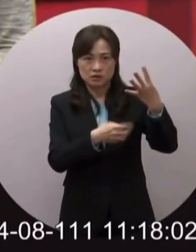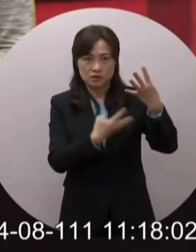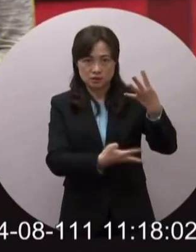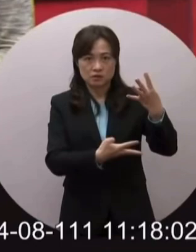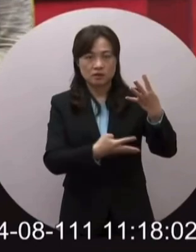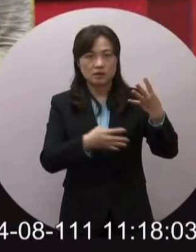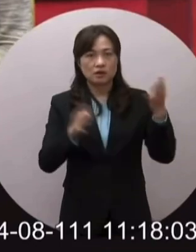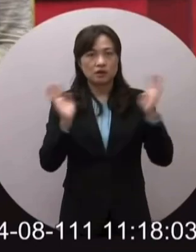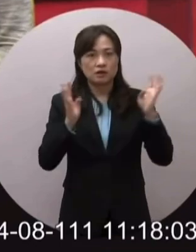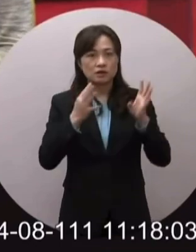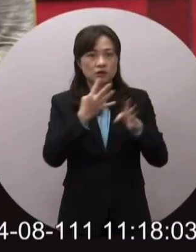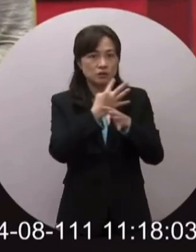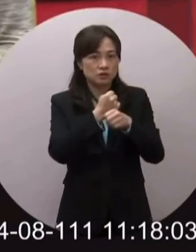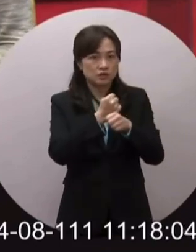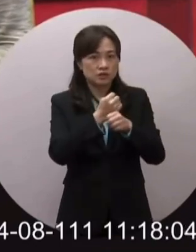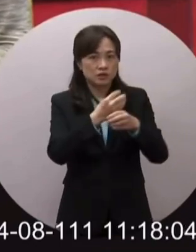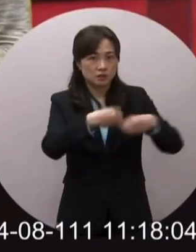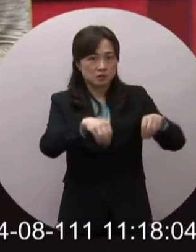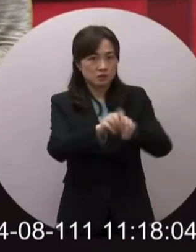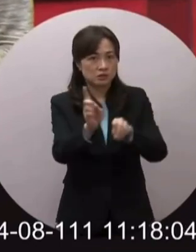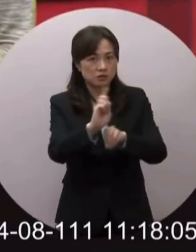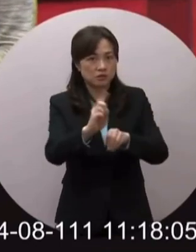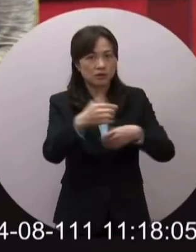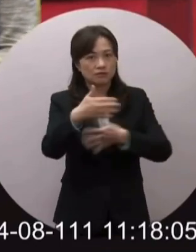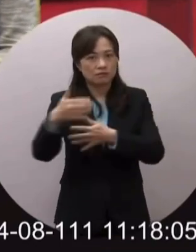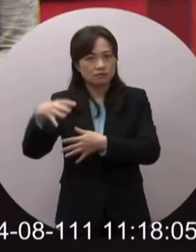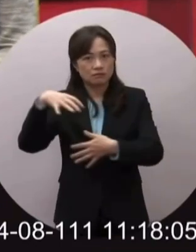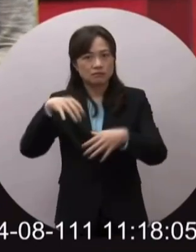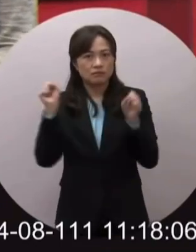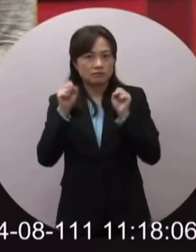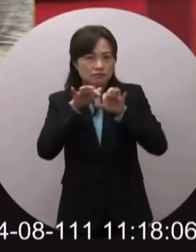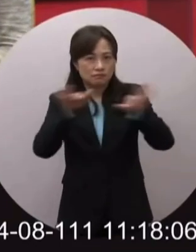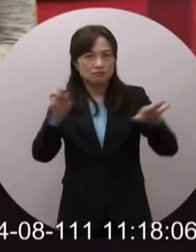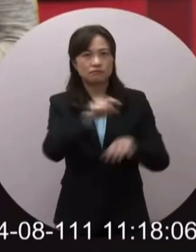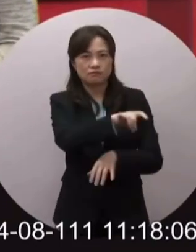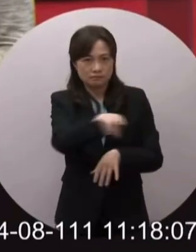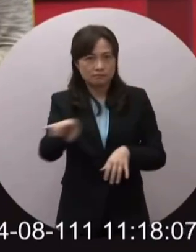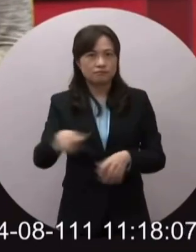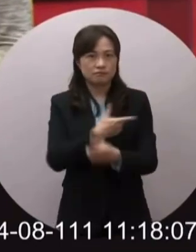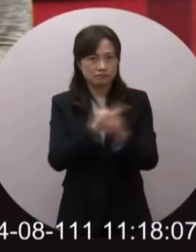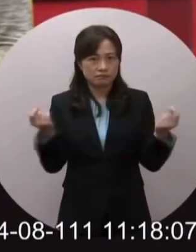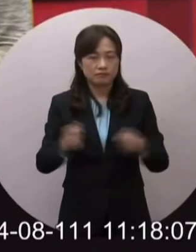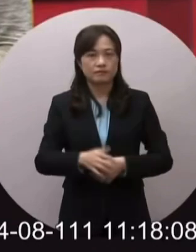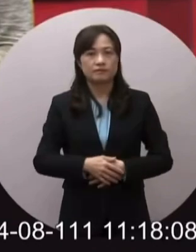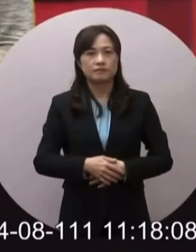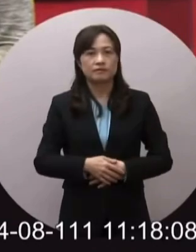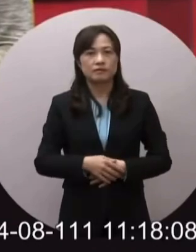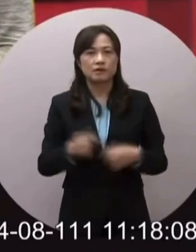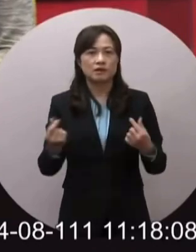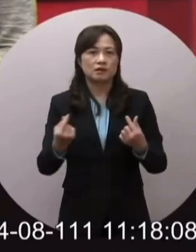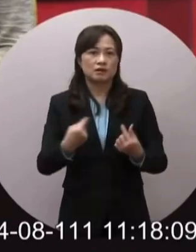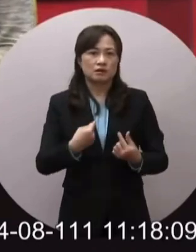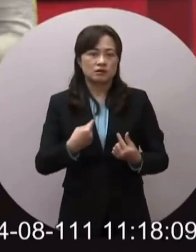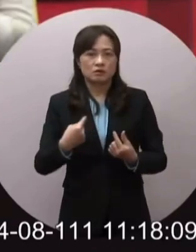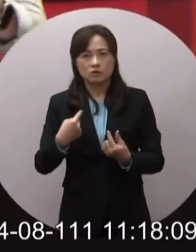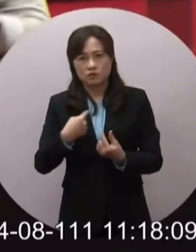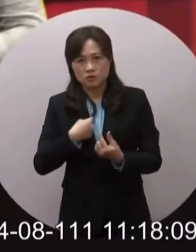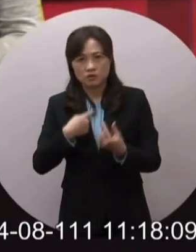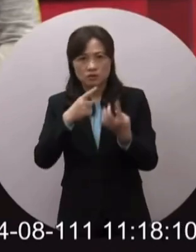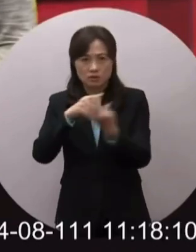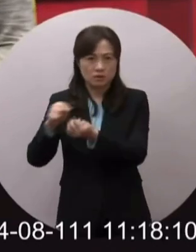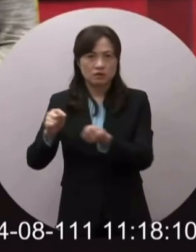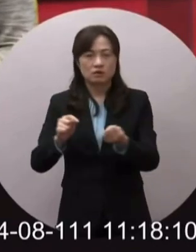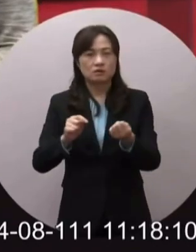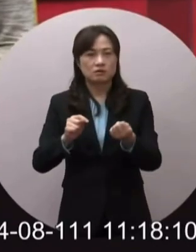班班有冷气嘛？其实您知道，在你做决策之前，部长就很清楚，包括我啦，还有好几位，包括跨